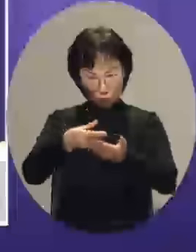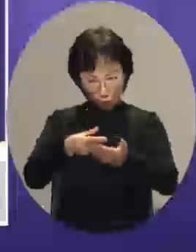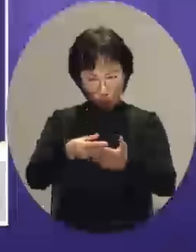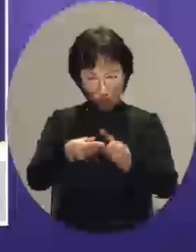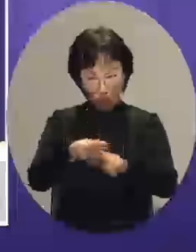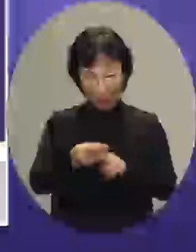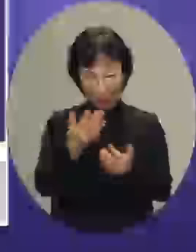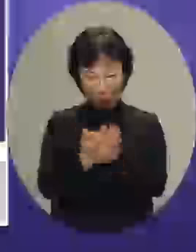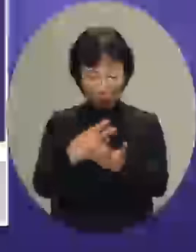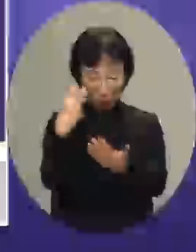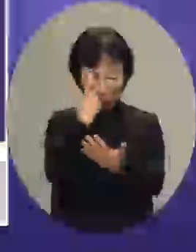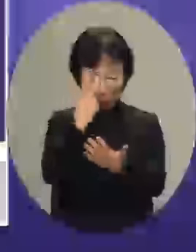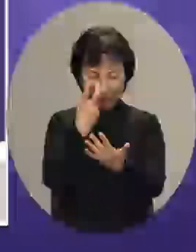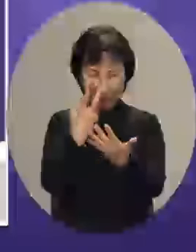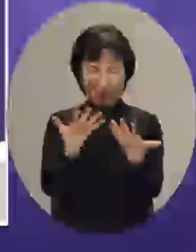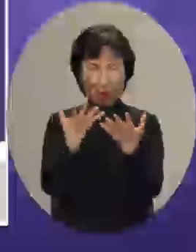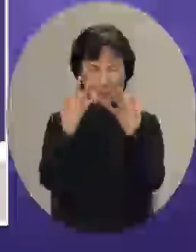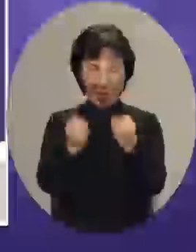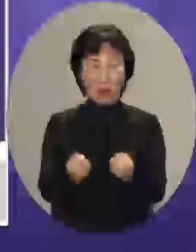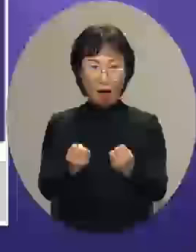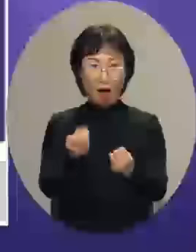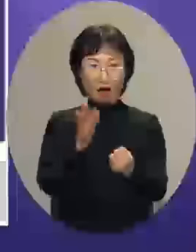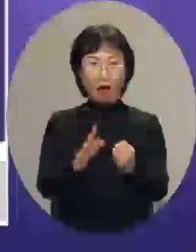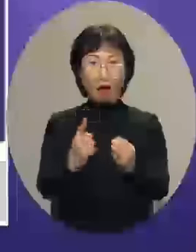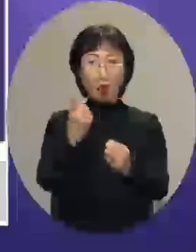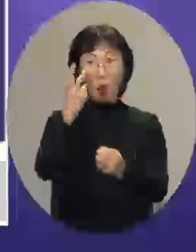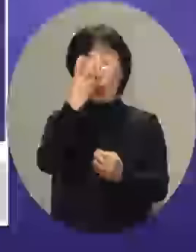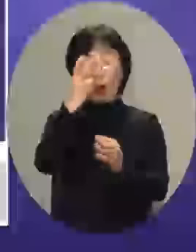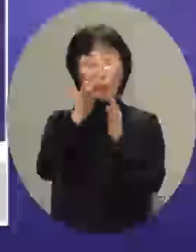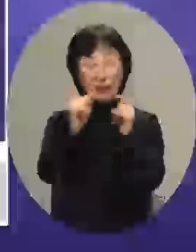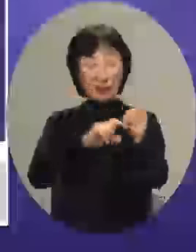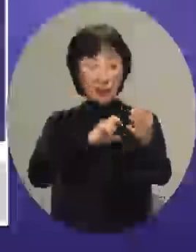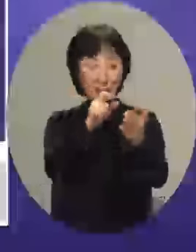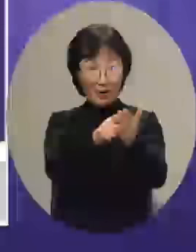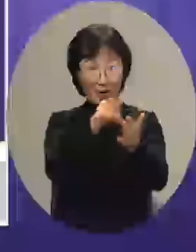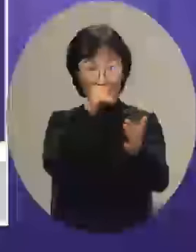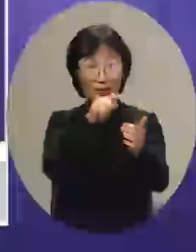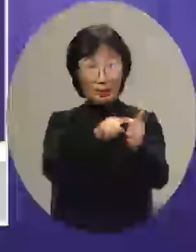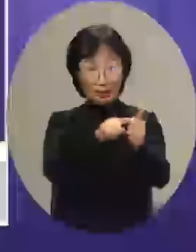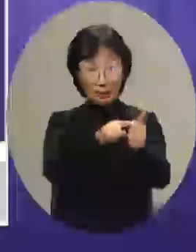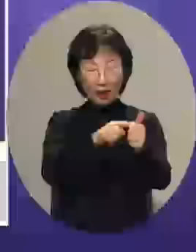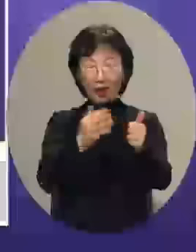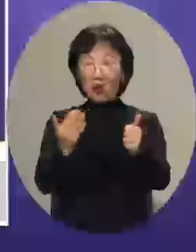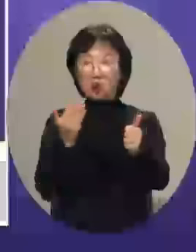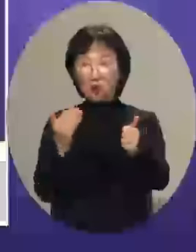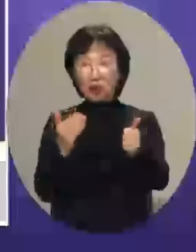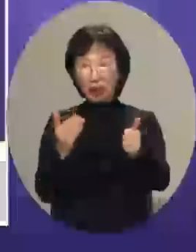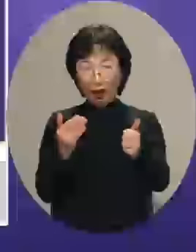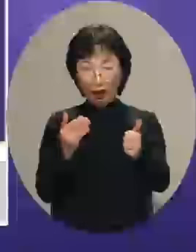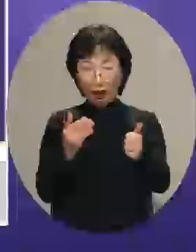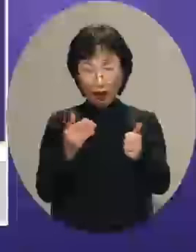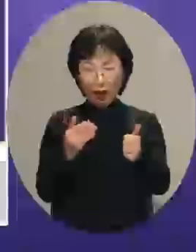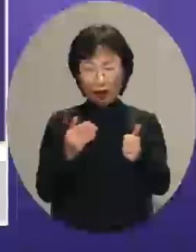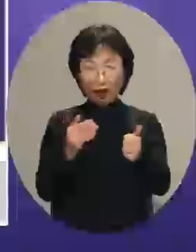이렇게 하는 게 가장 많거든요. 그렇죠. 그 고검장으로 돼 있는 분이 이전에는 전임자들은 한 5천만 원 정도